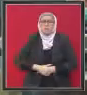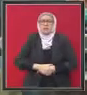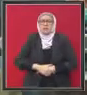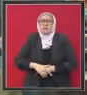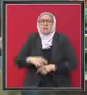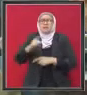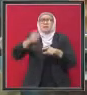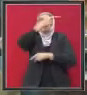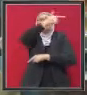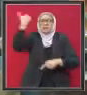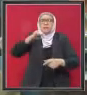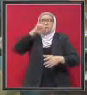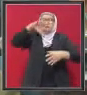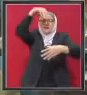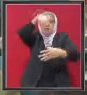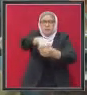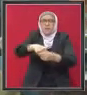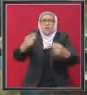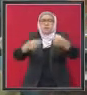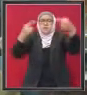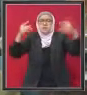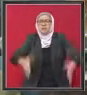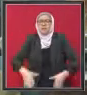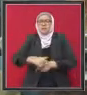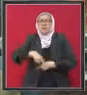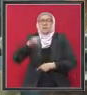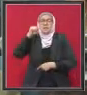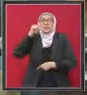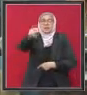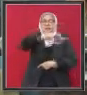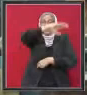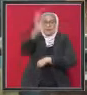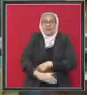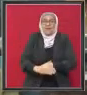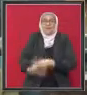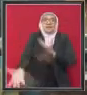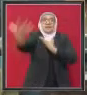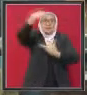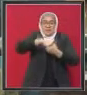Kerana dia tak libatkan pembangkang. He never